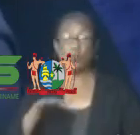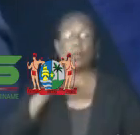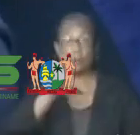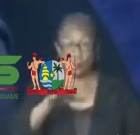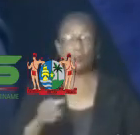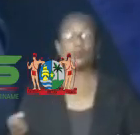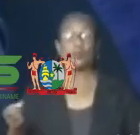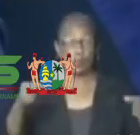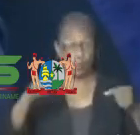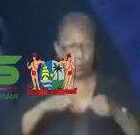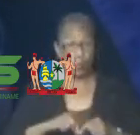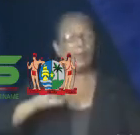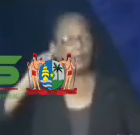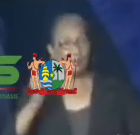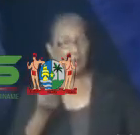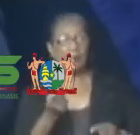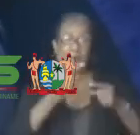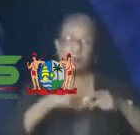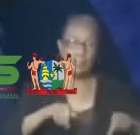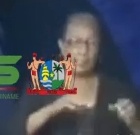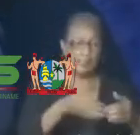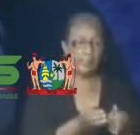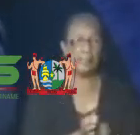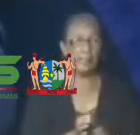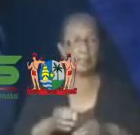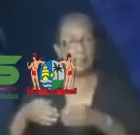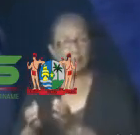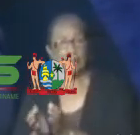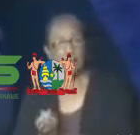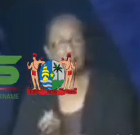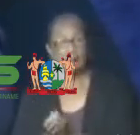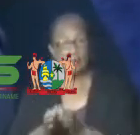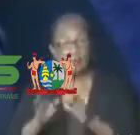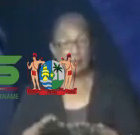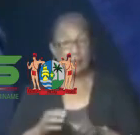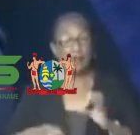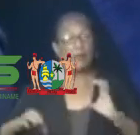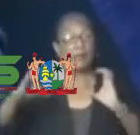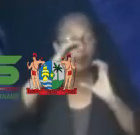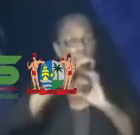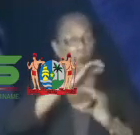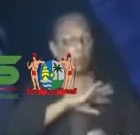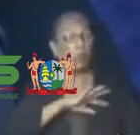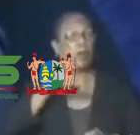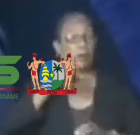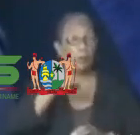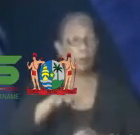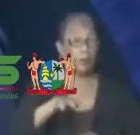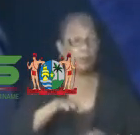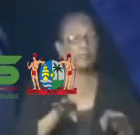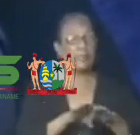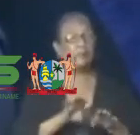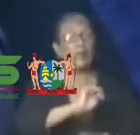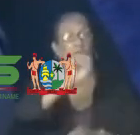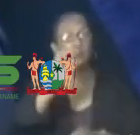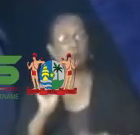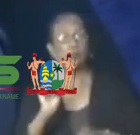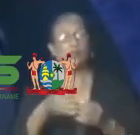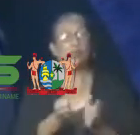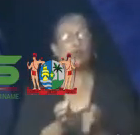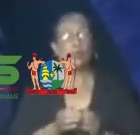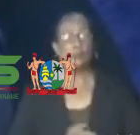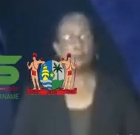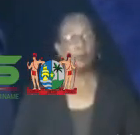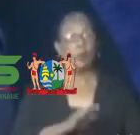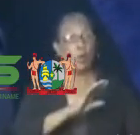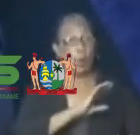En hierna zullen verschillende delegaties die geaccrediteerd zijn aan CARICOM ook aanwezig zijn, zoals de Europese Unie.